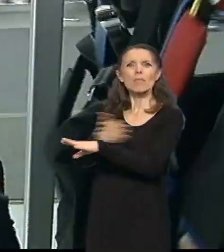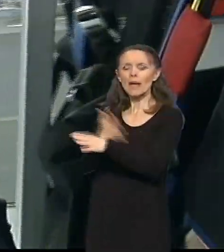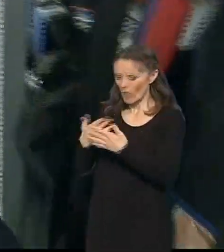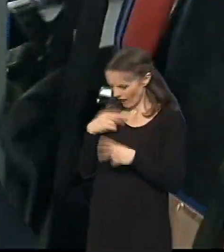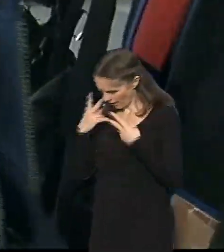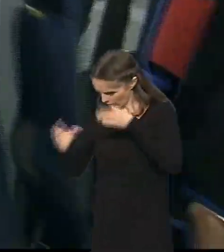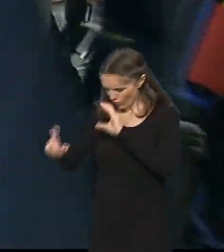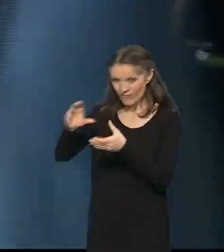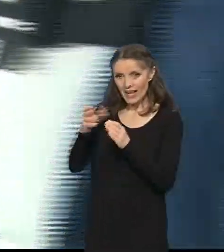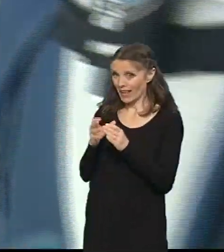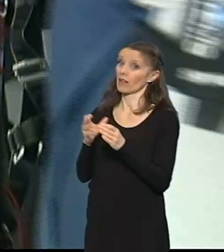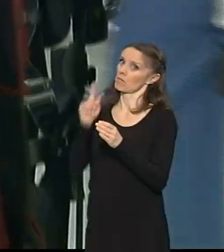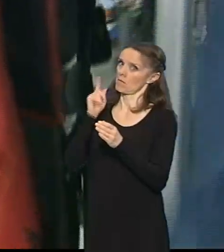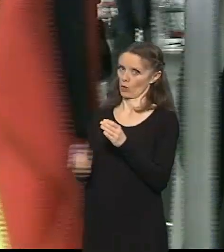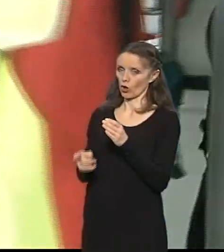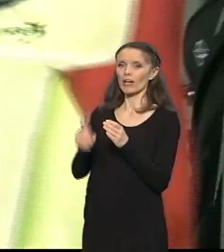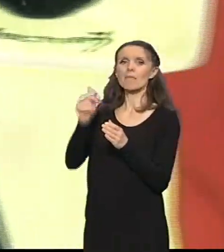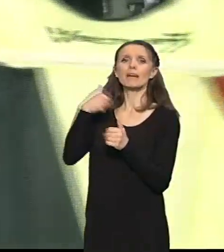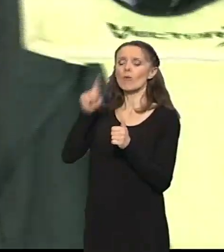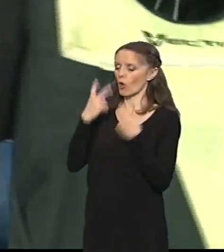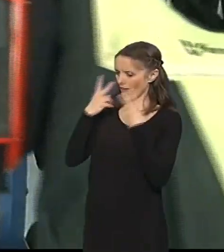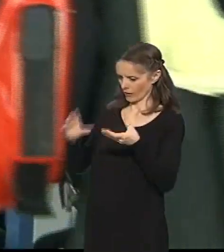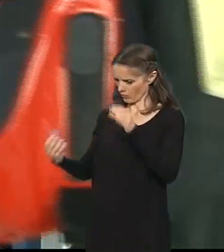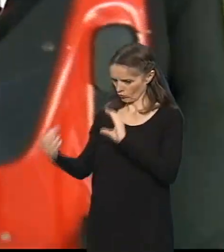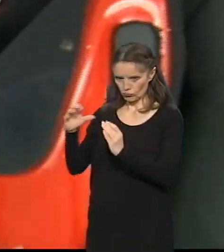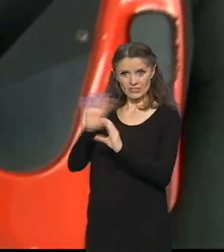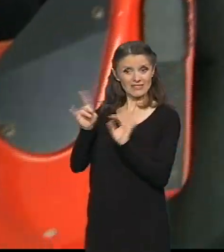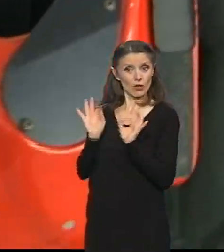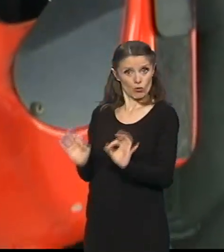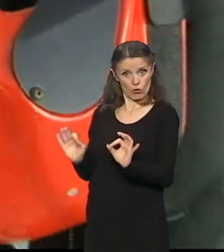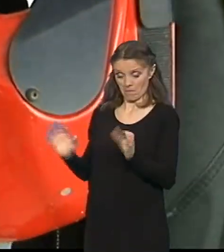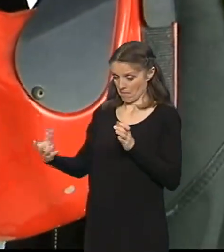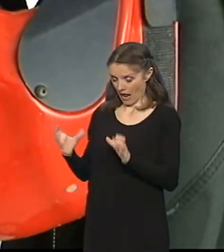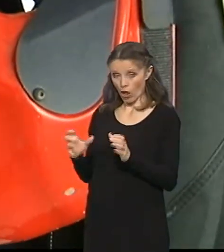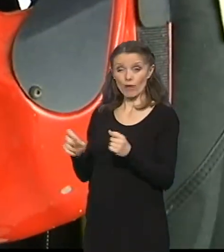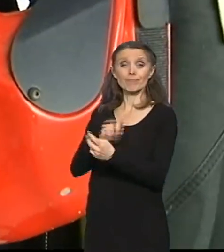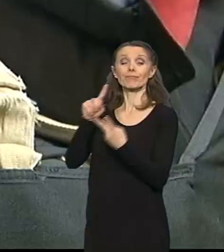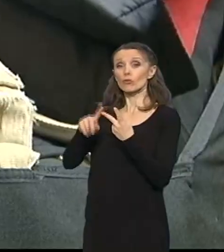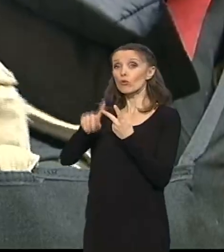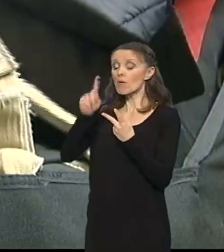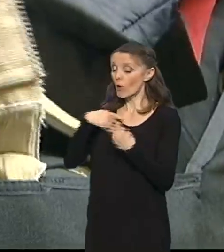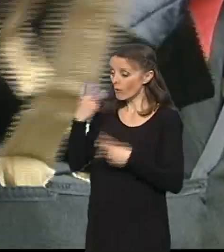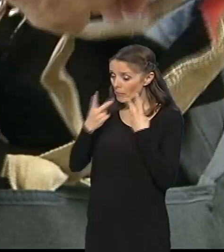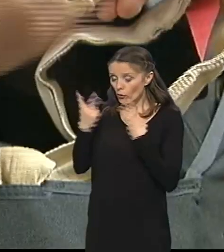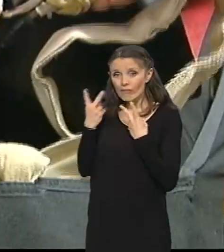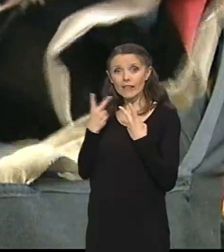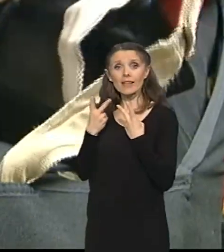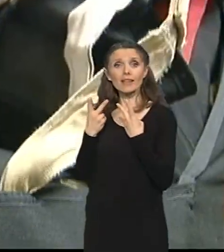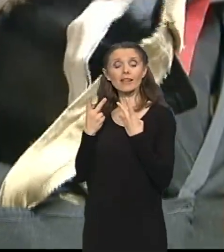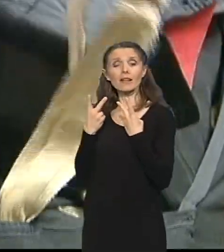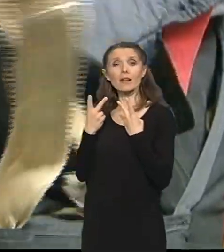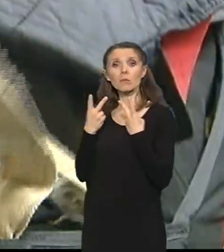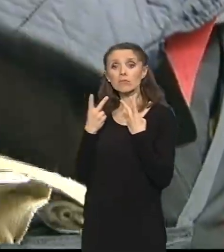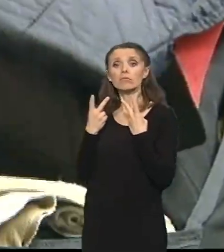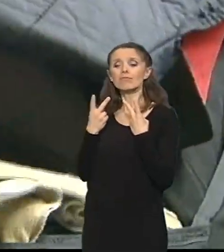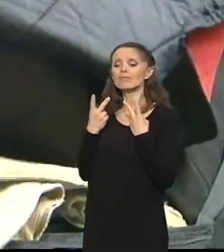koje se odnose prvenstveno na to da li prvo sve izgleda normalno spakovano, drugo, da li je taj padobran